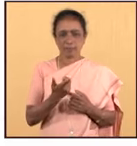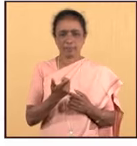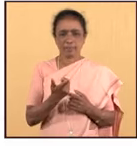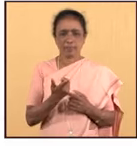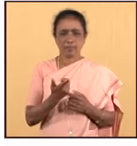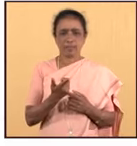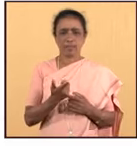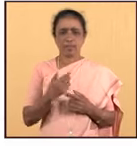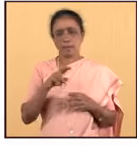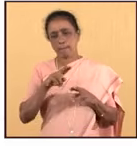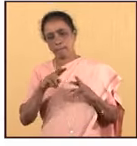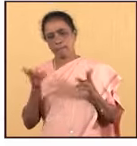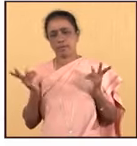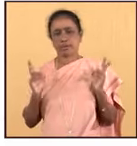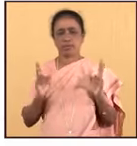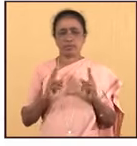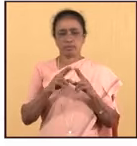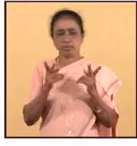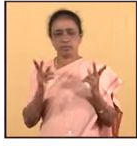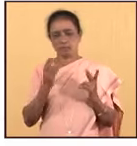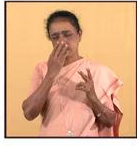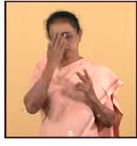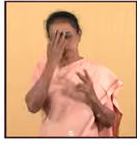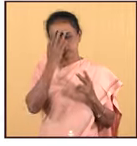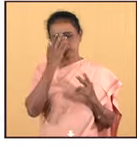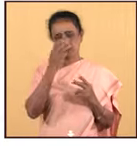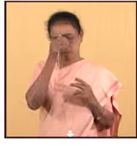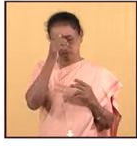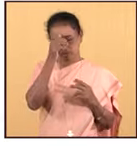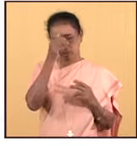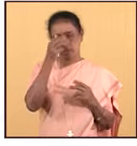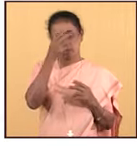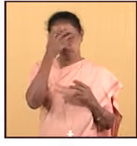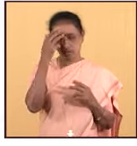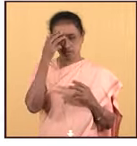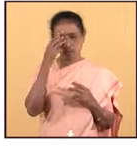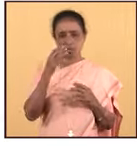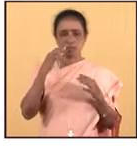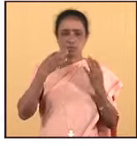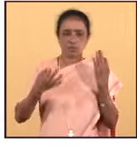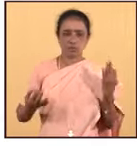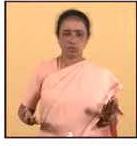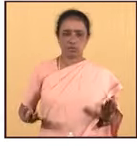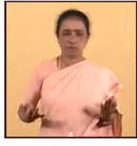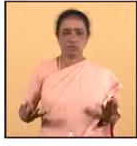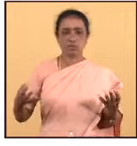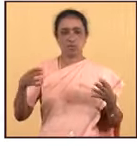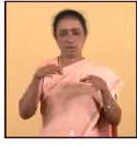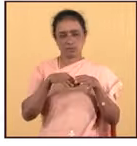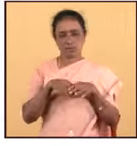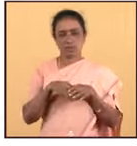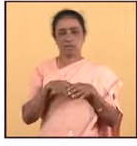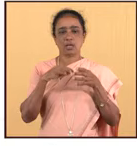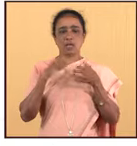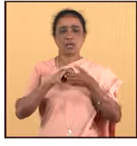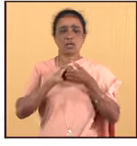சமய சார்பின்மை என்பது பிற மதங்கள் மீது, அதாவது கிறிஸ்தவ மதம் மீதோ, முஸ்லீம் மதம் மீதோ, பௌத்த மதம் மீதோ, அந்த